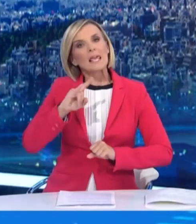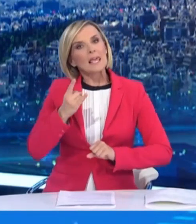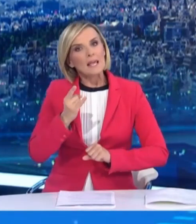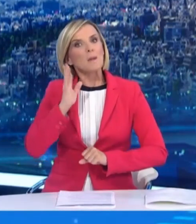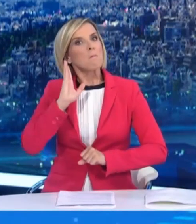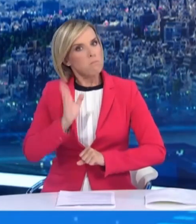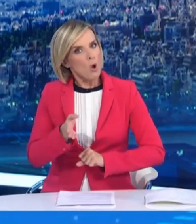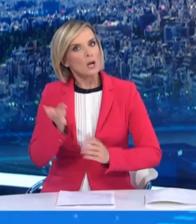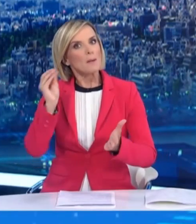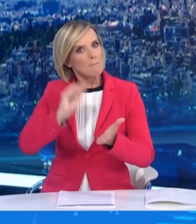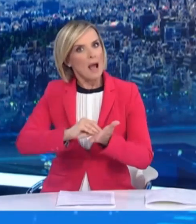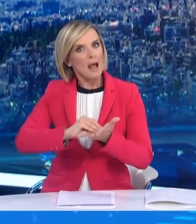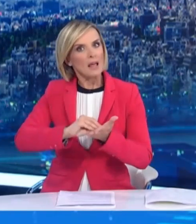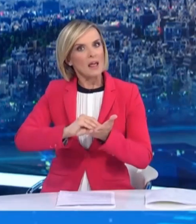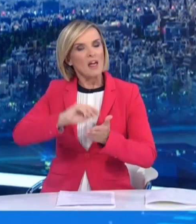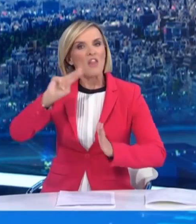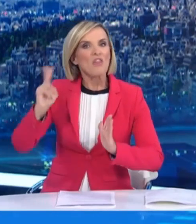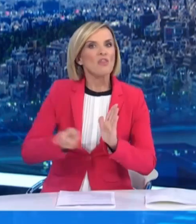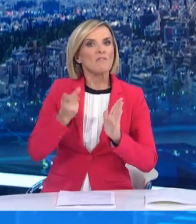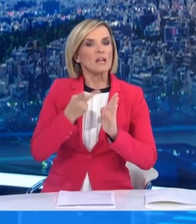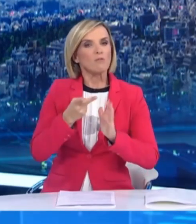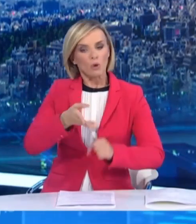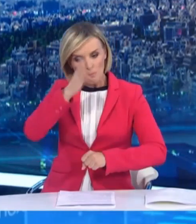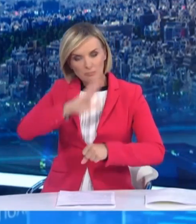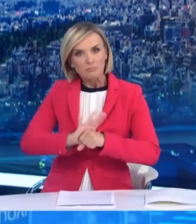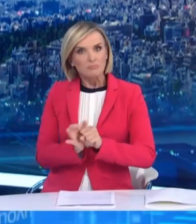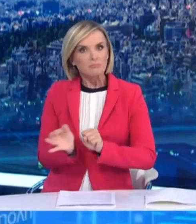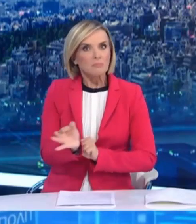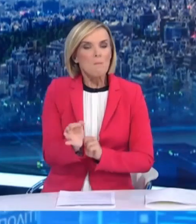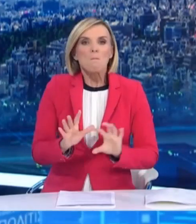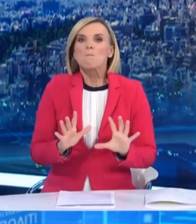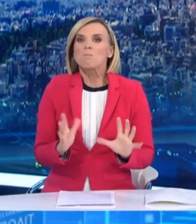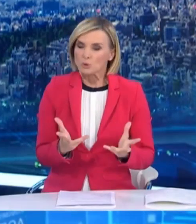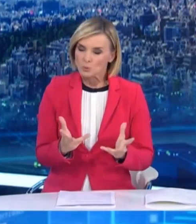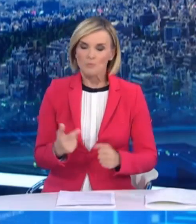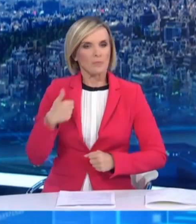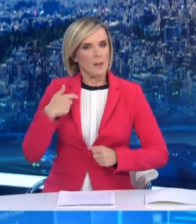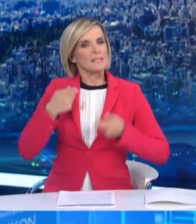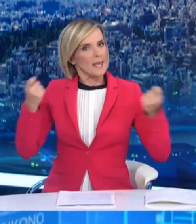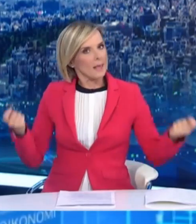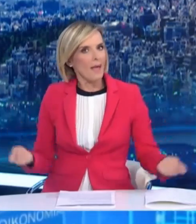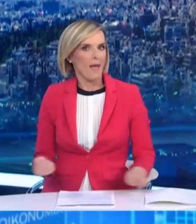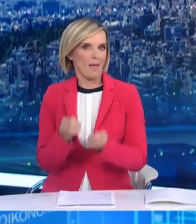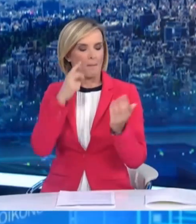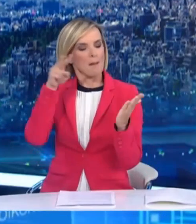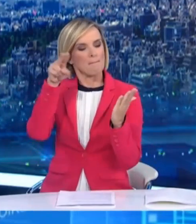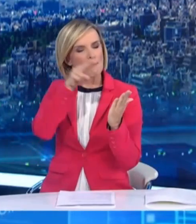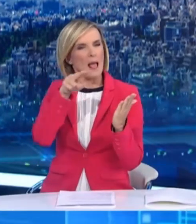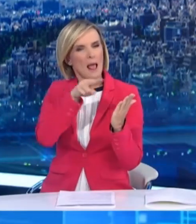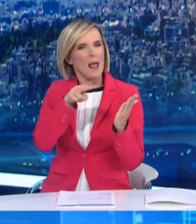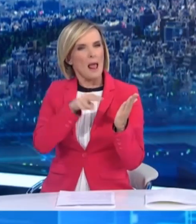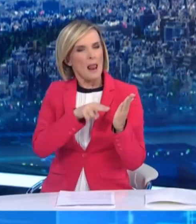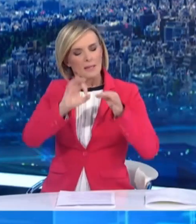των πρώτων τριών μηνών. Και οι ορολογικές μελέτες ανέφεραν προστασία με τα